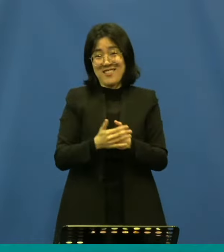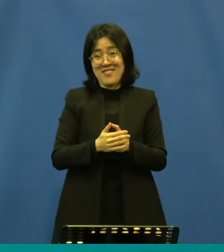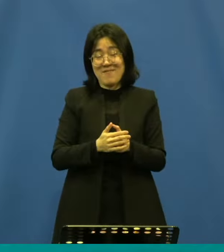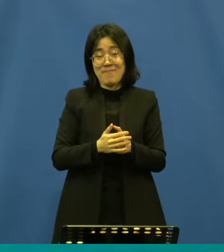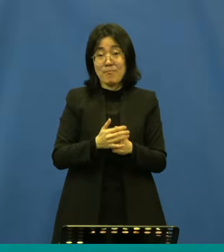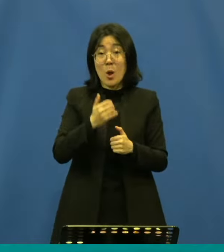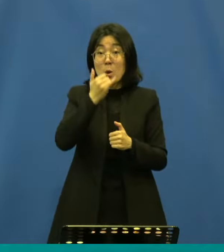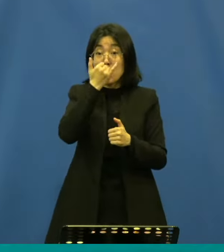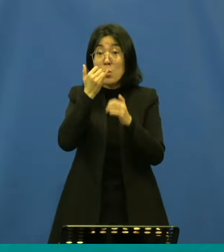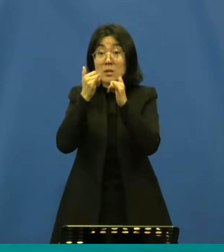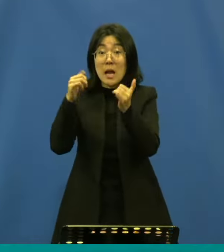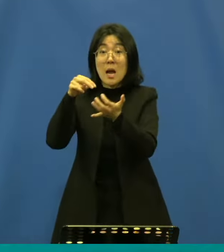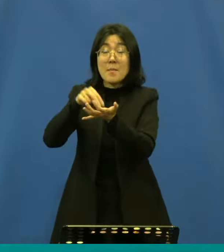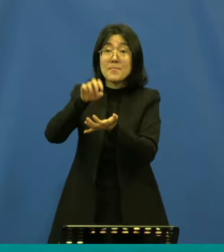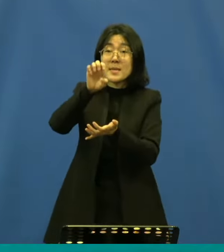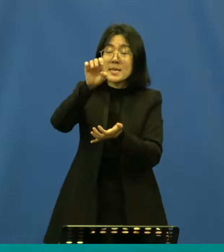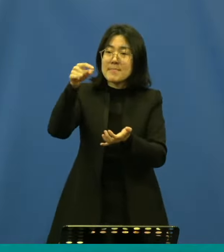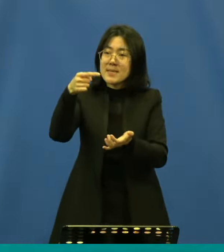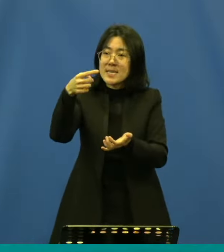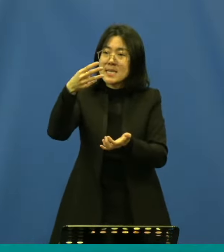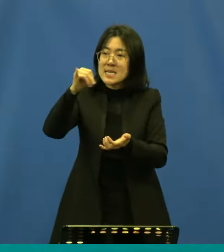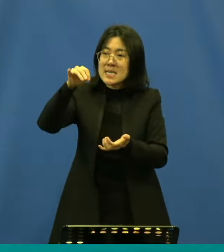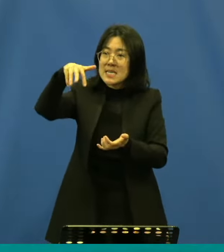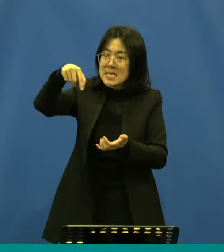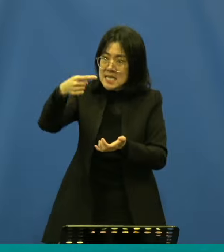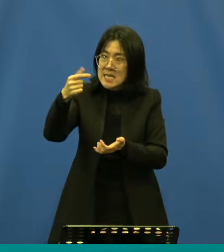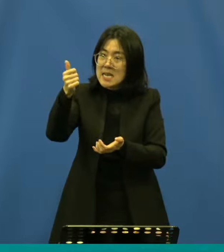독일인으로 살았던 프리츠 하브라는 사람입니다.